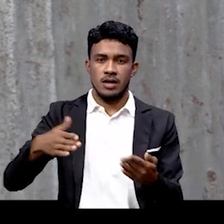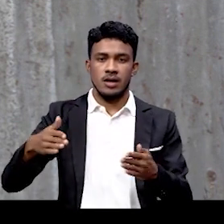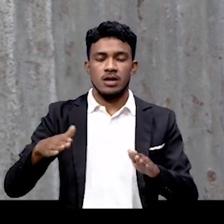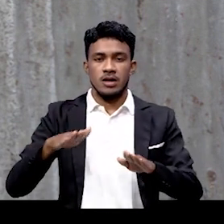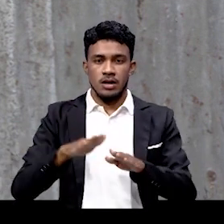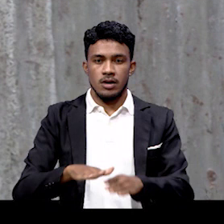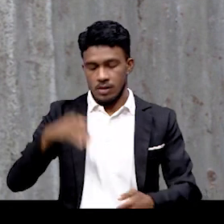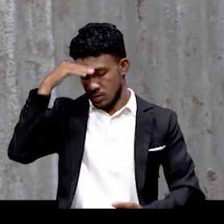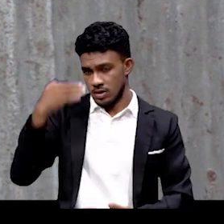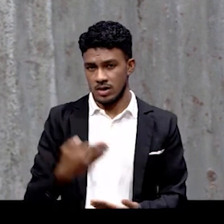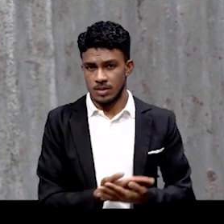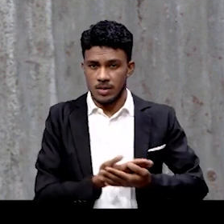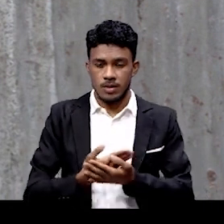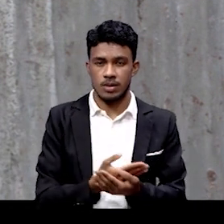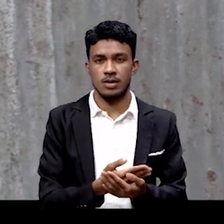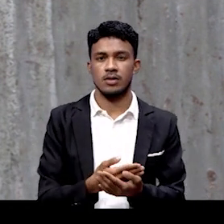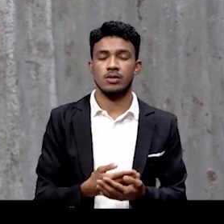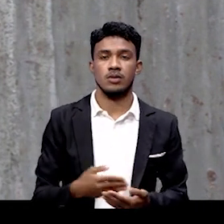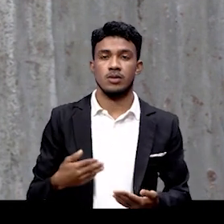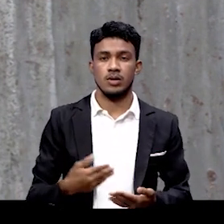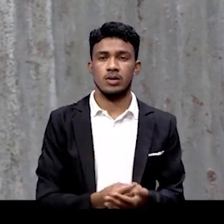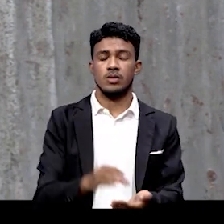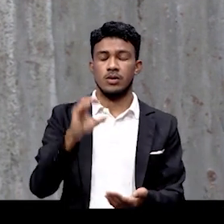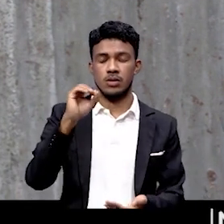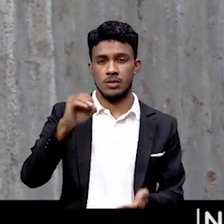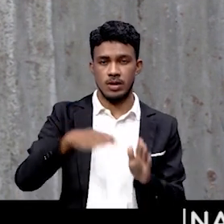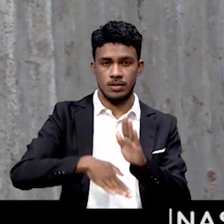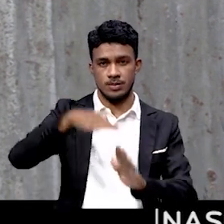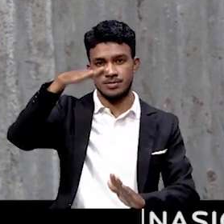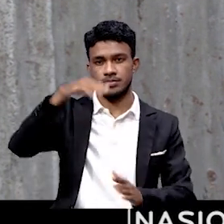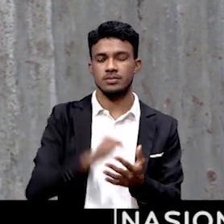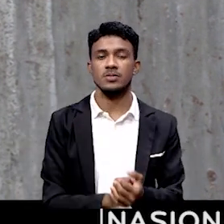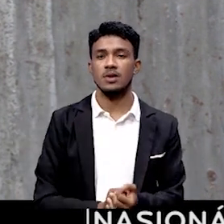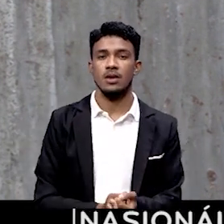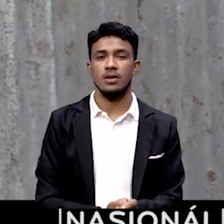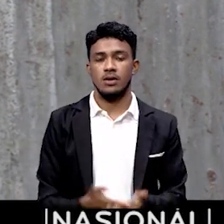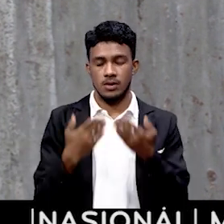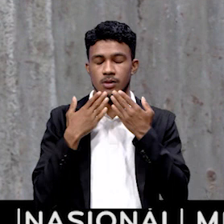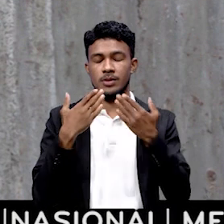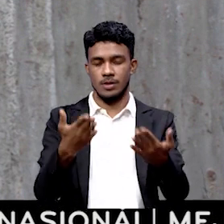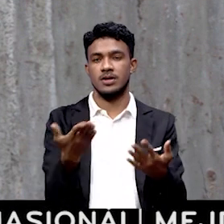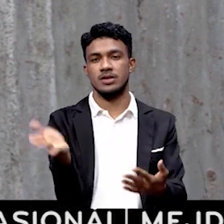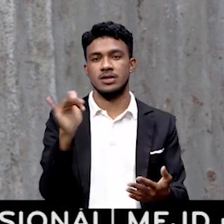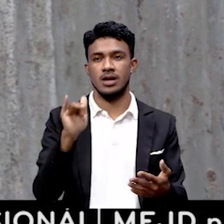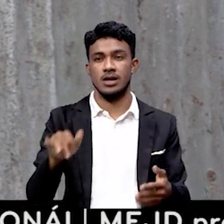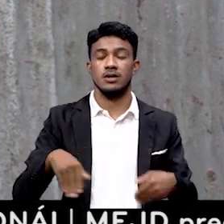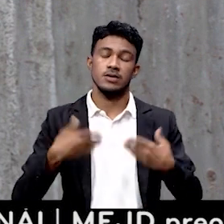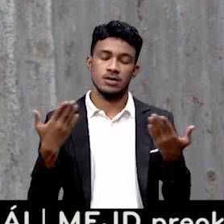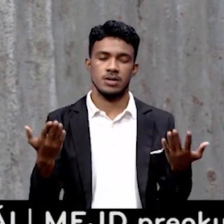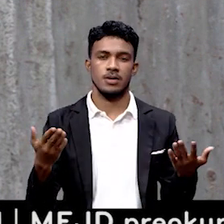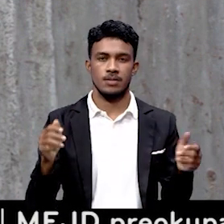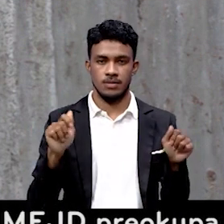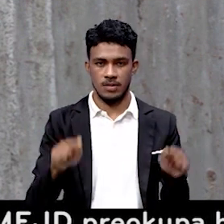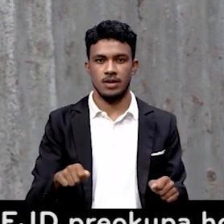ina nama sustenta ita husi nol kecil to nol besar agradece to pasira ikare buat ne be makan sa